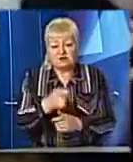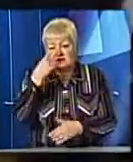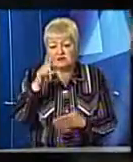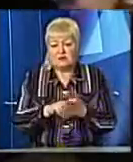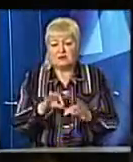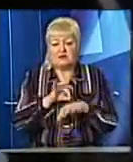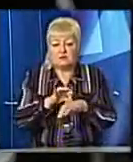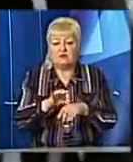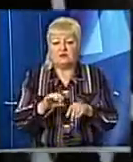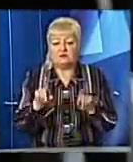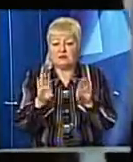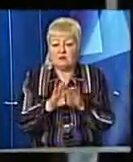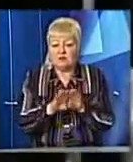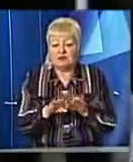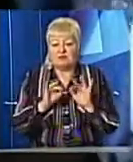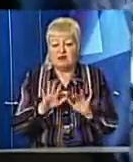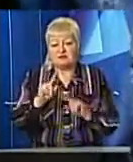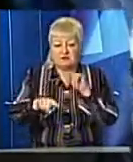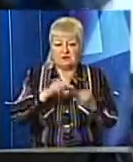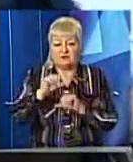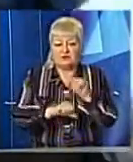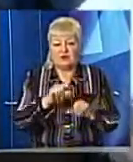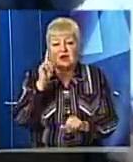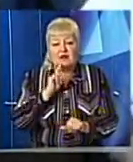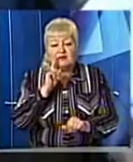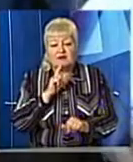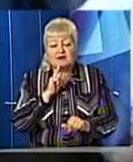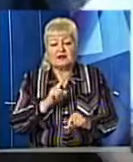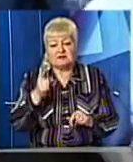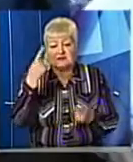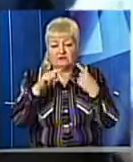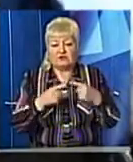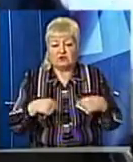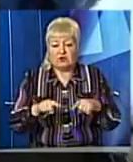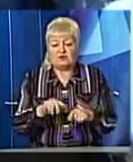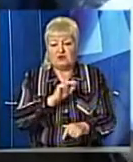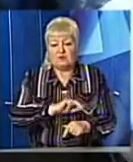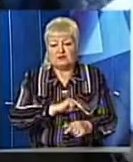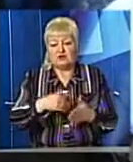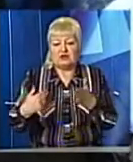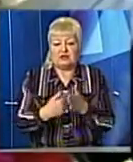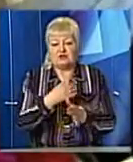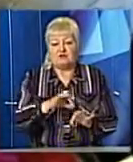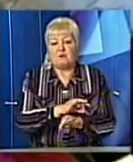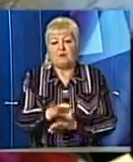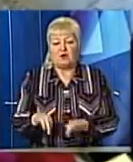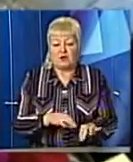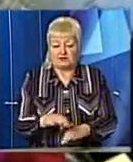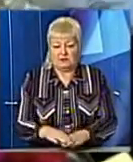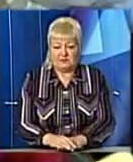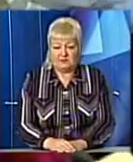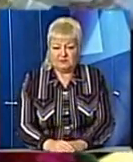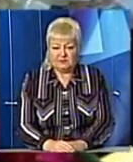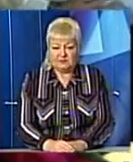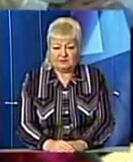подібні акції і наступного року. Наразі творчий колектив центру працює над новими проектами. Олена Данило, Ірина Качмарик та Олег Максимів.